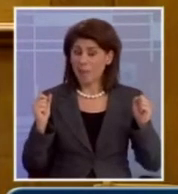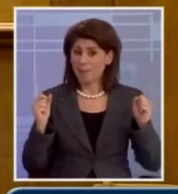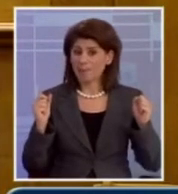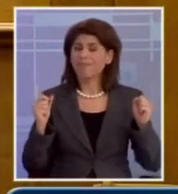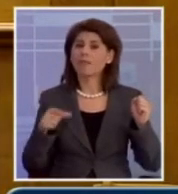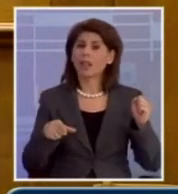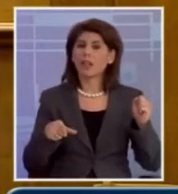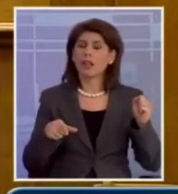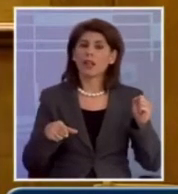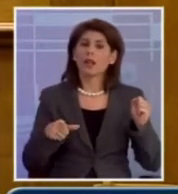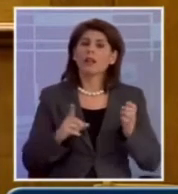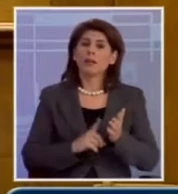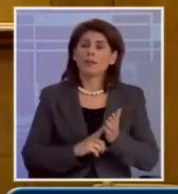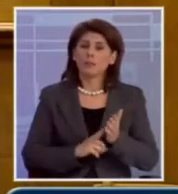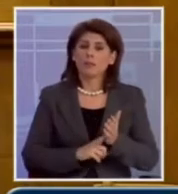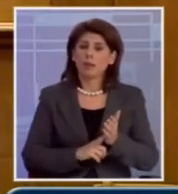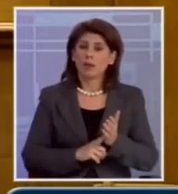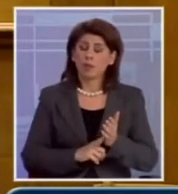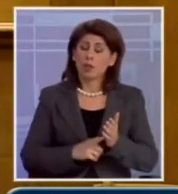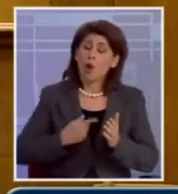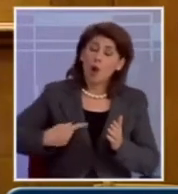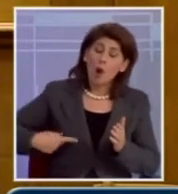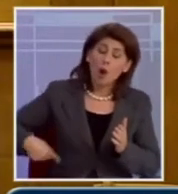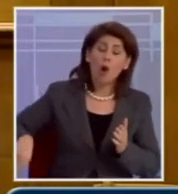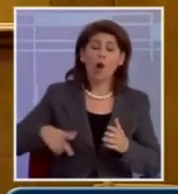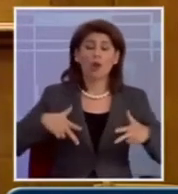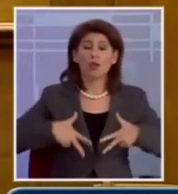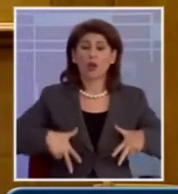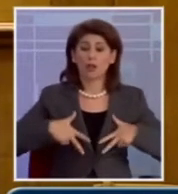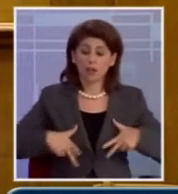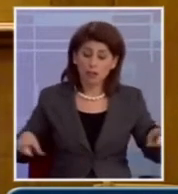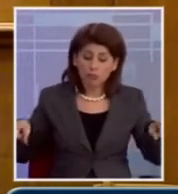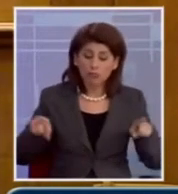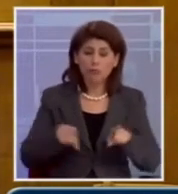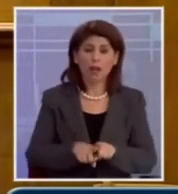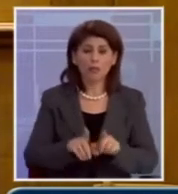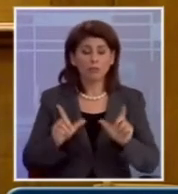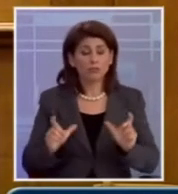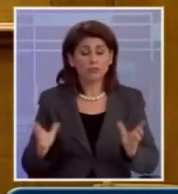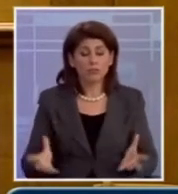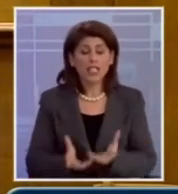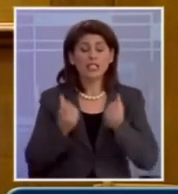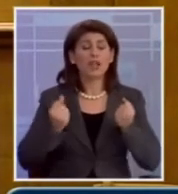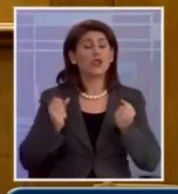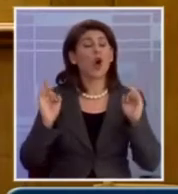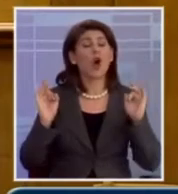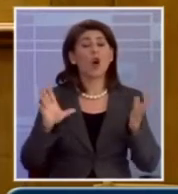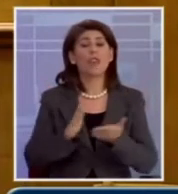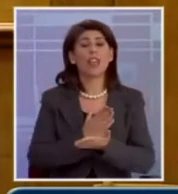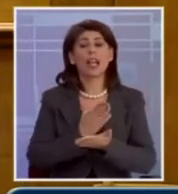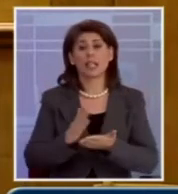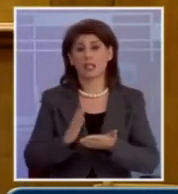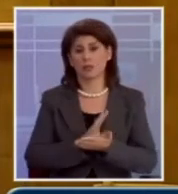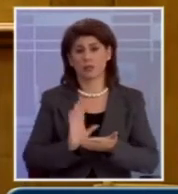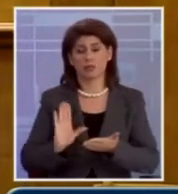η συγκροτημένη και συντεταγμένη πολιτεία να το εξασφαλίζει χωρίς διακρίσεις σε όλους